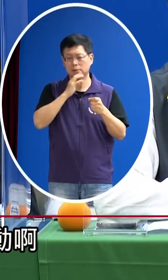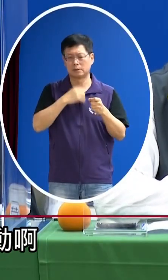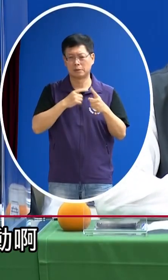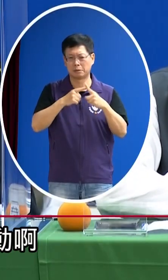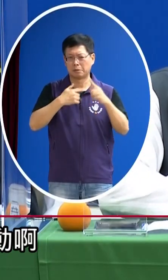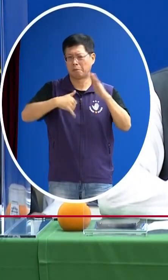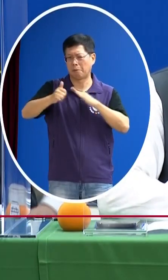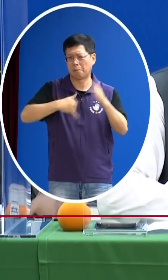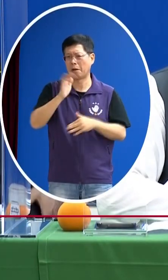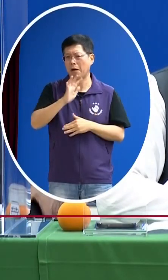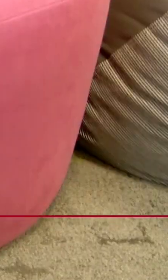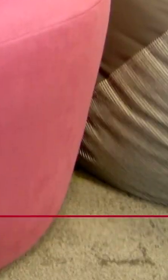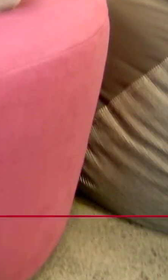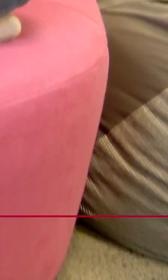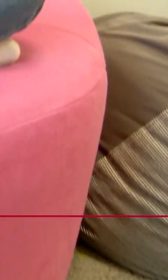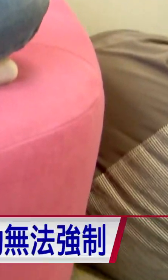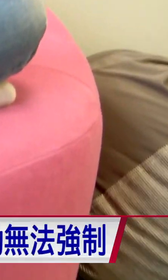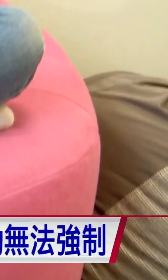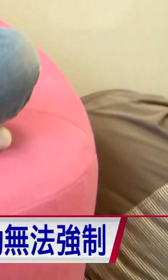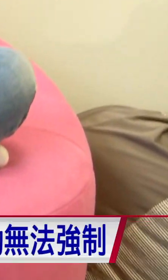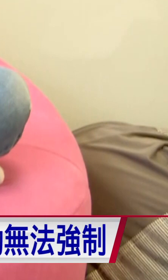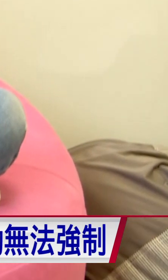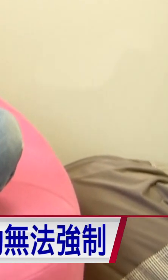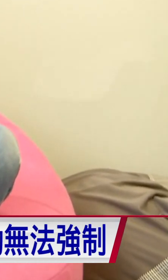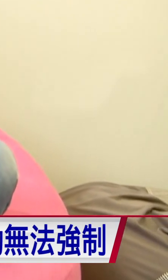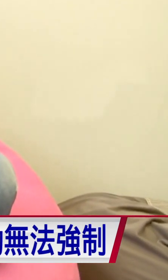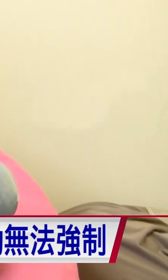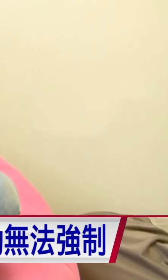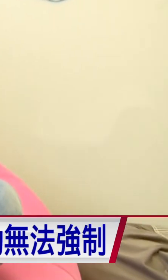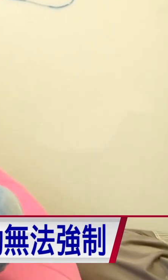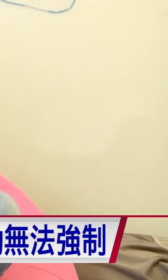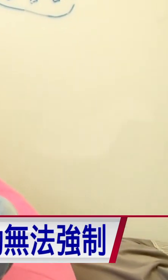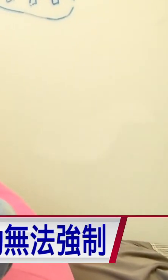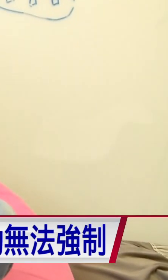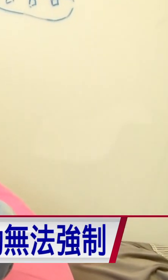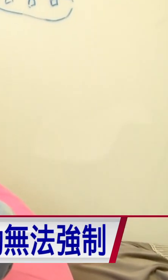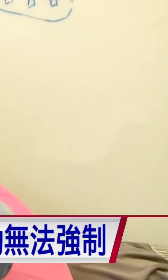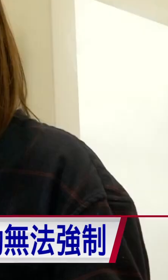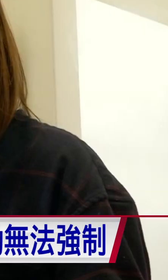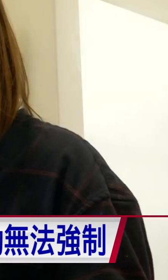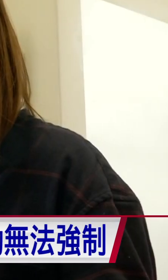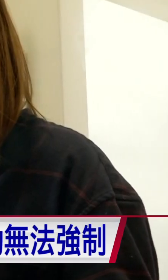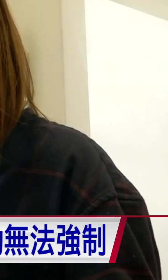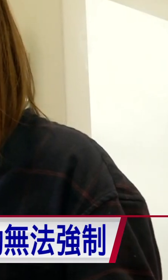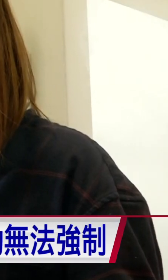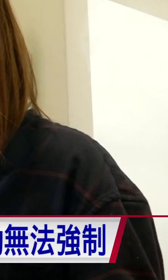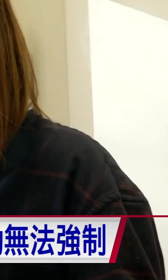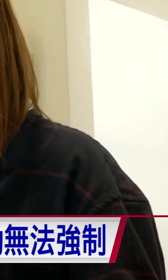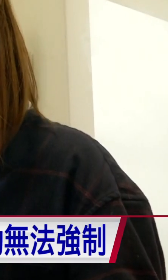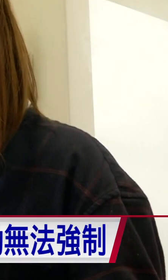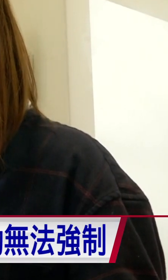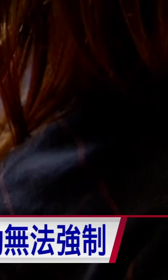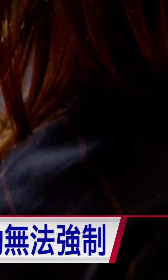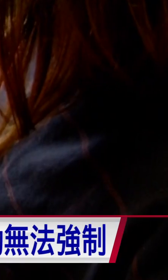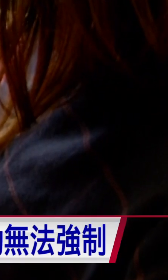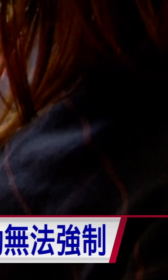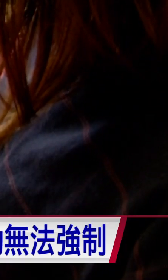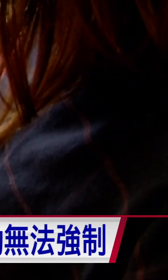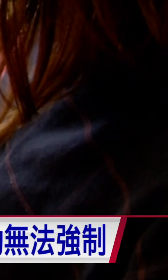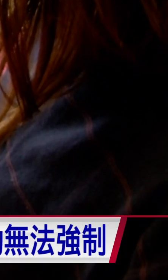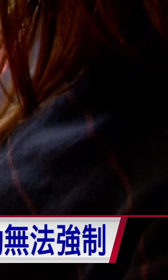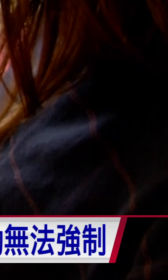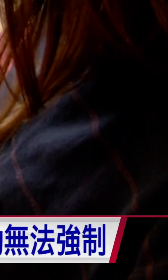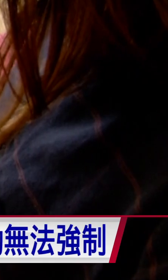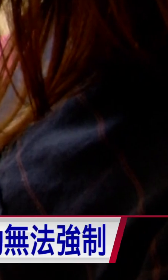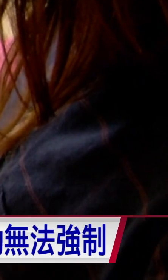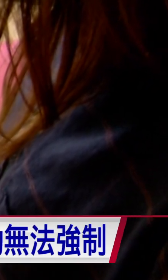移动，然后降低接触的风险。 经济部也呼吁企业能跟进1/2的员工采居家办公，不过强调产业属性不同，只